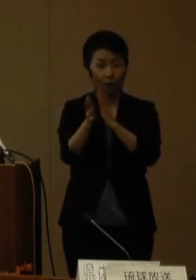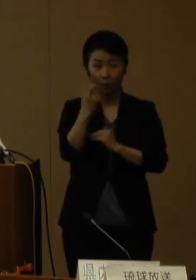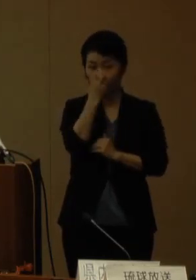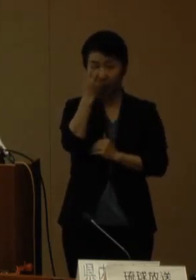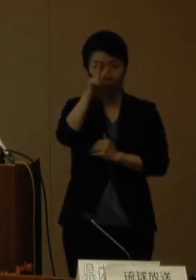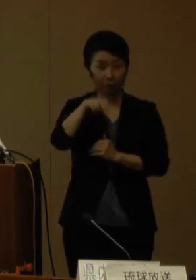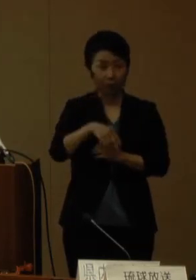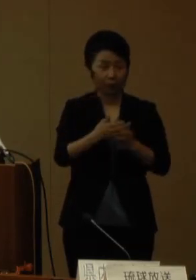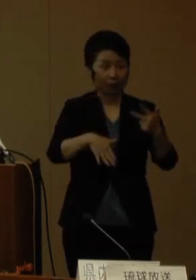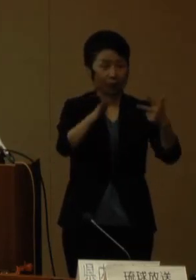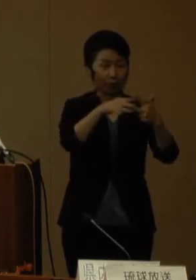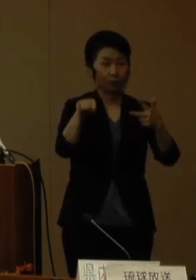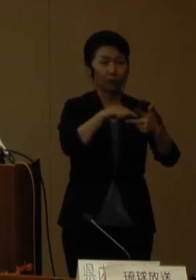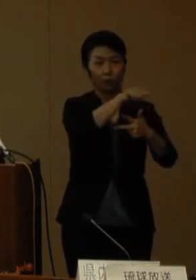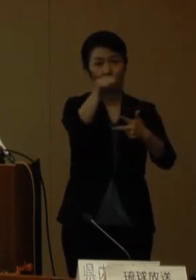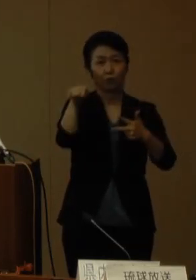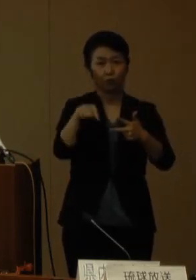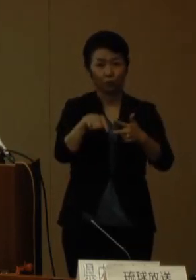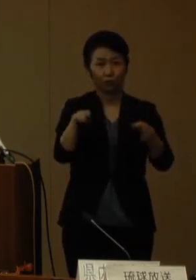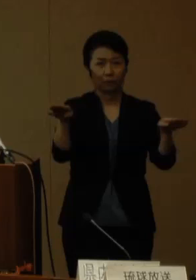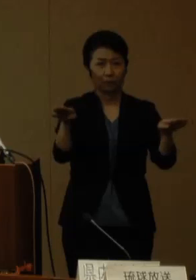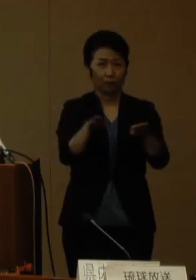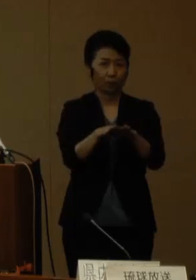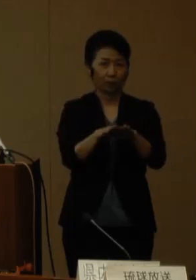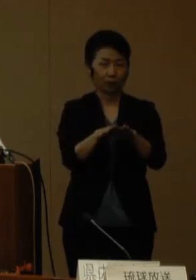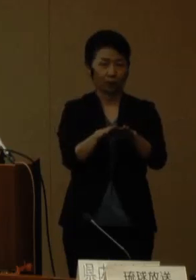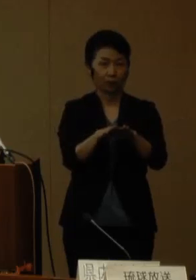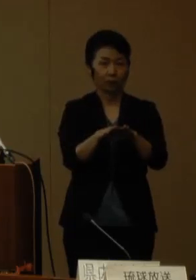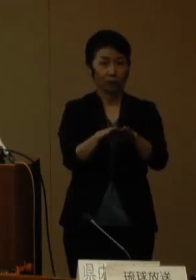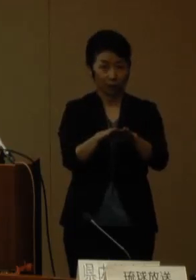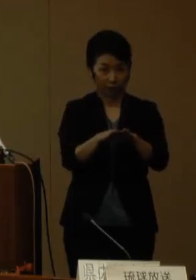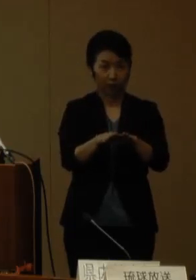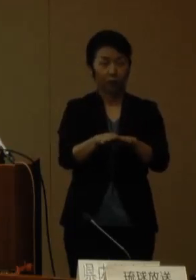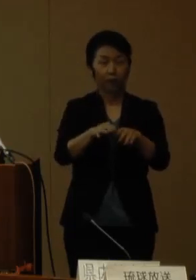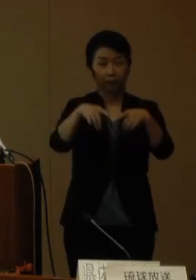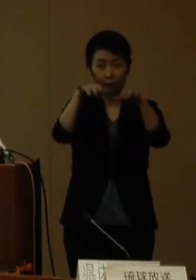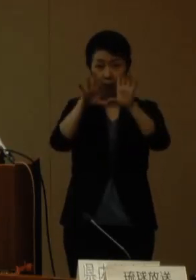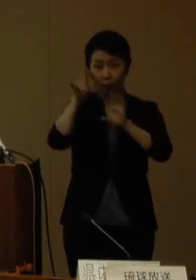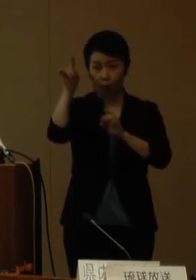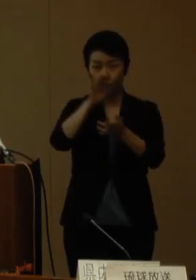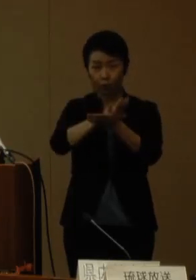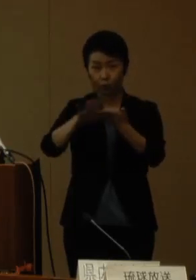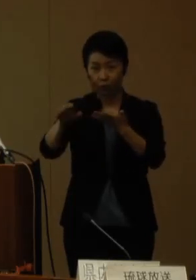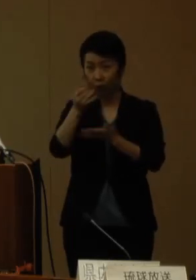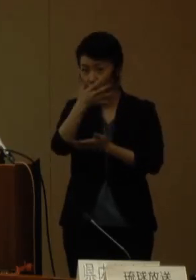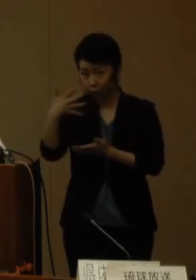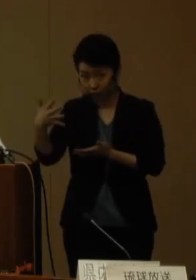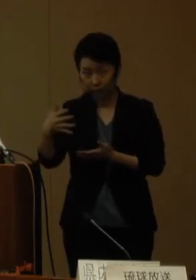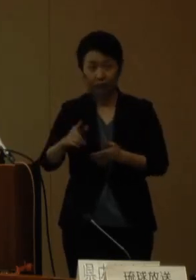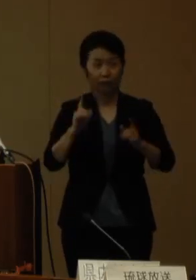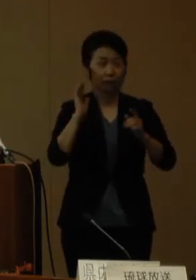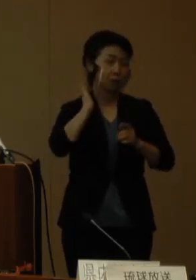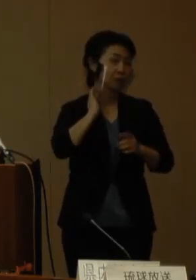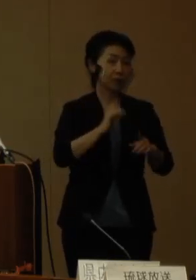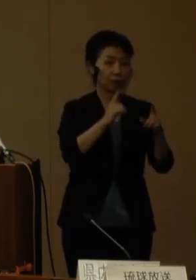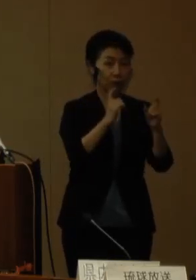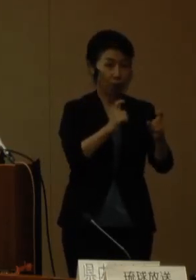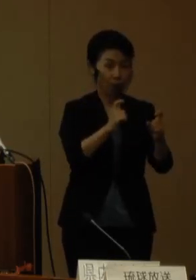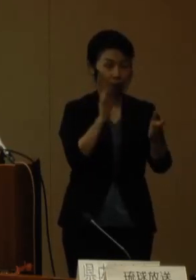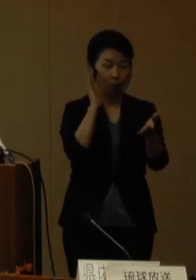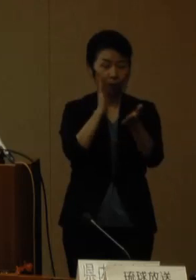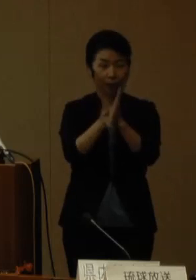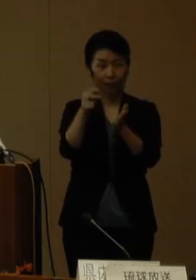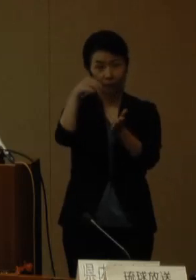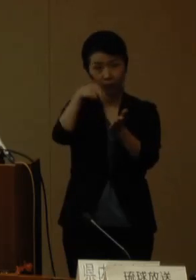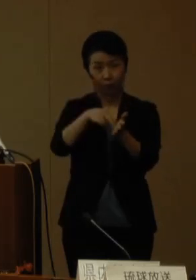施設については原則休館とし、美ら海水族館、首里城公園、県立図書館等も